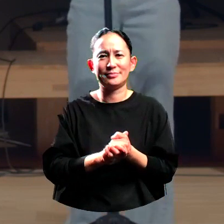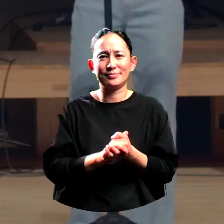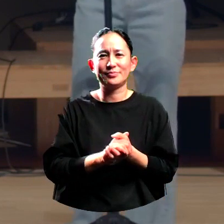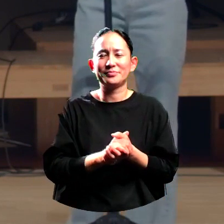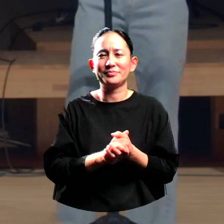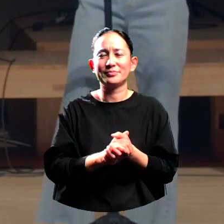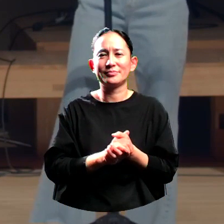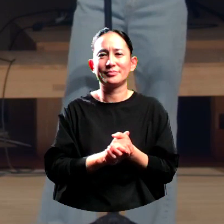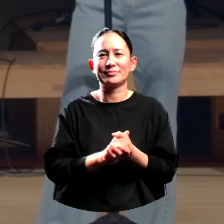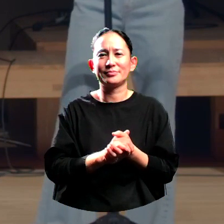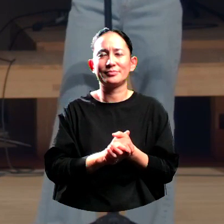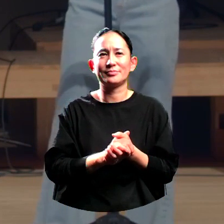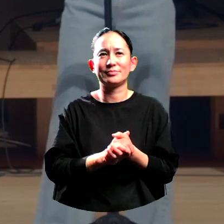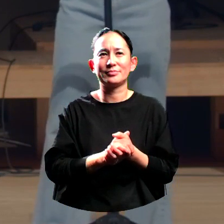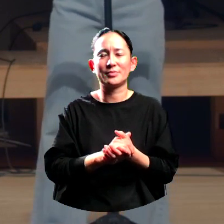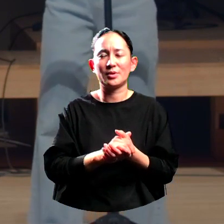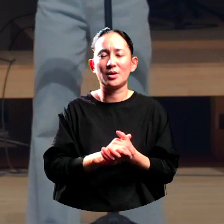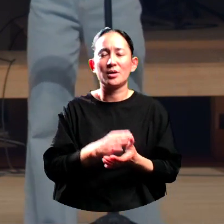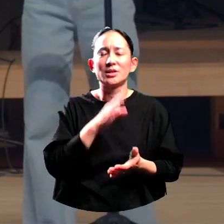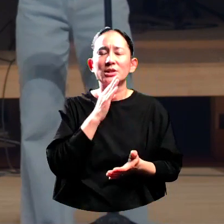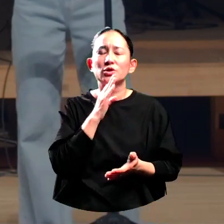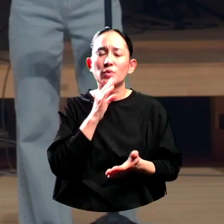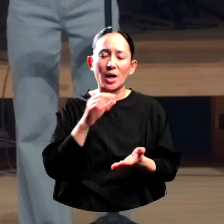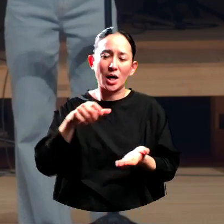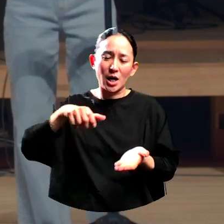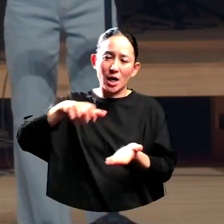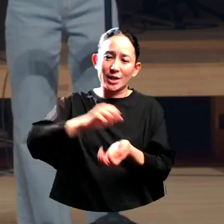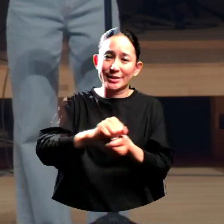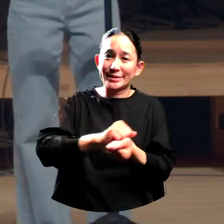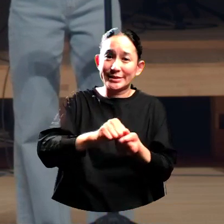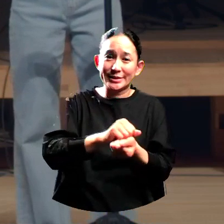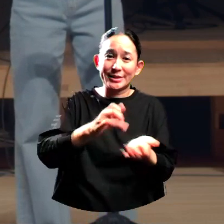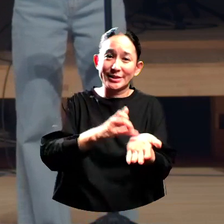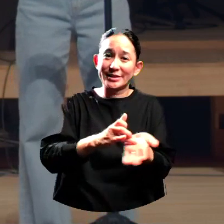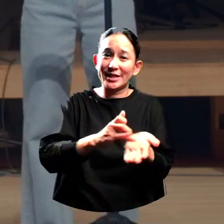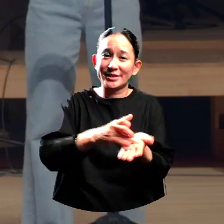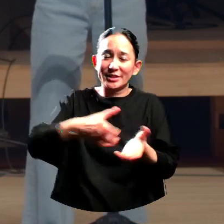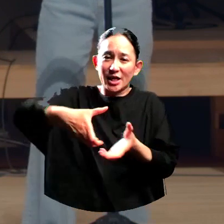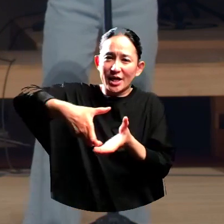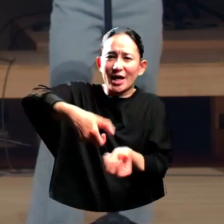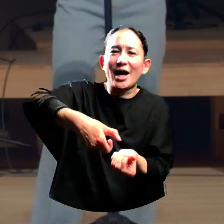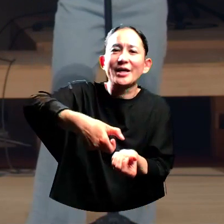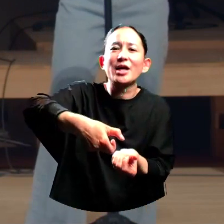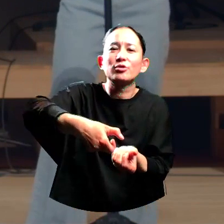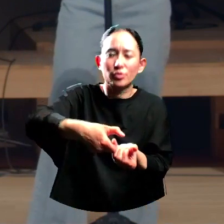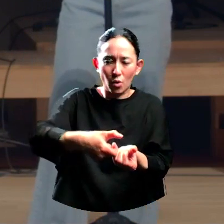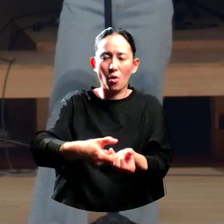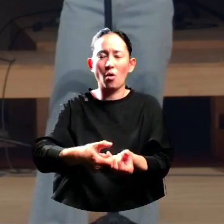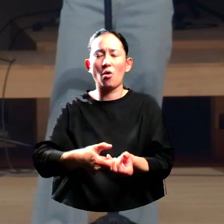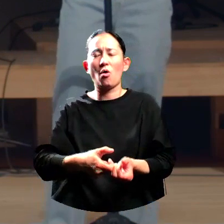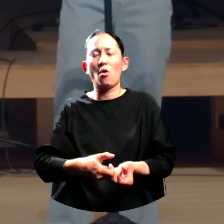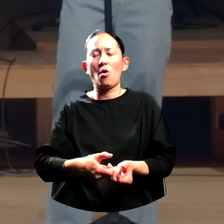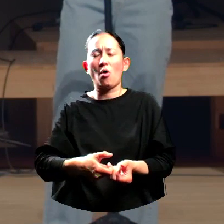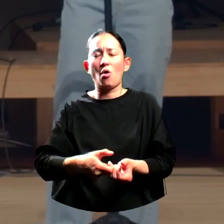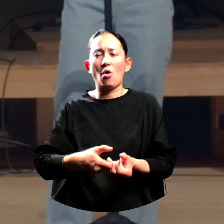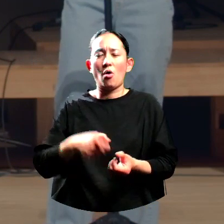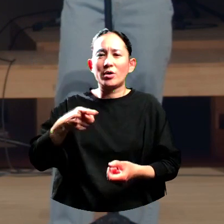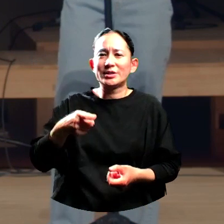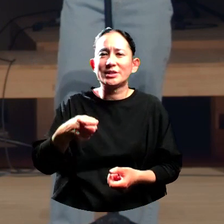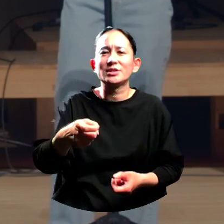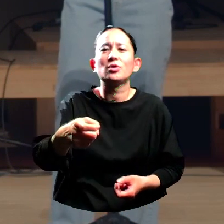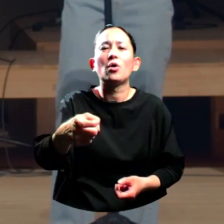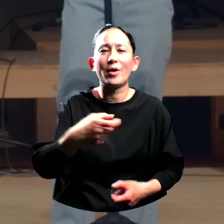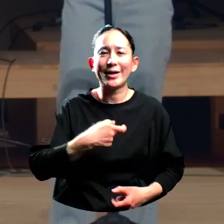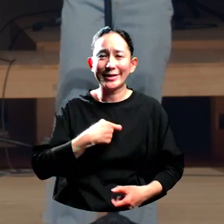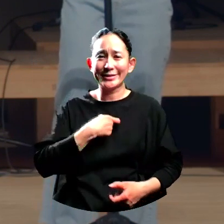our dishes. 実は洗剤をかけると、この G はですね、気管を塞がれて呼吸ができなくなって窒息